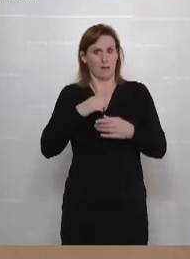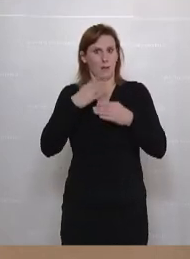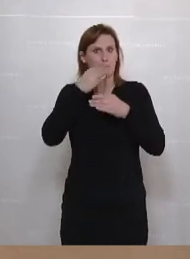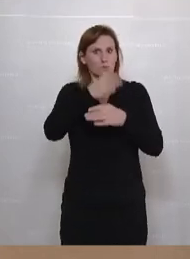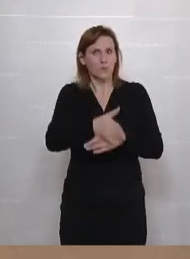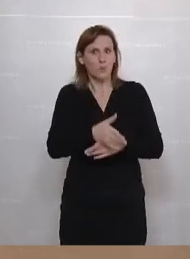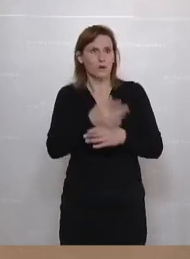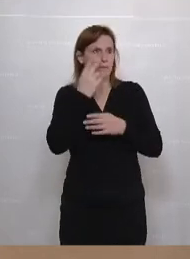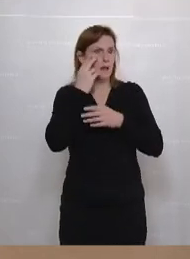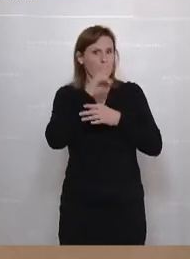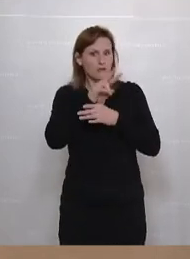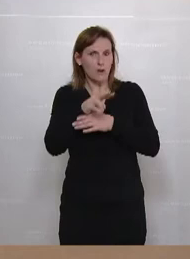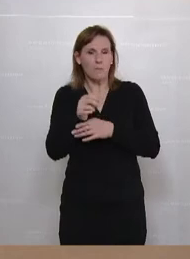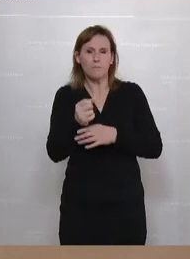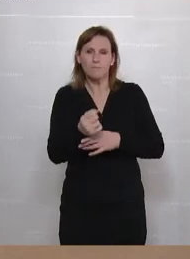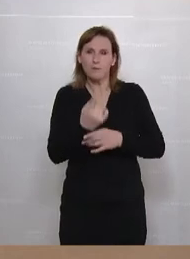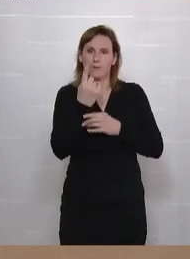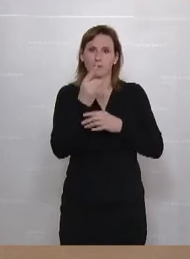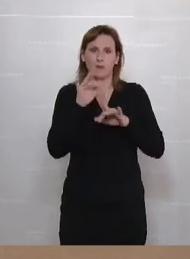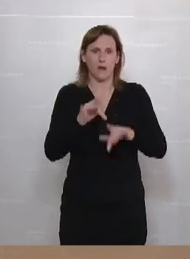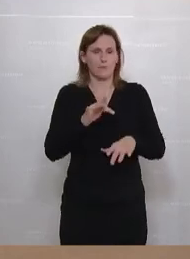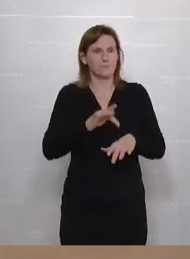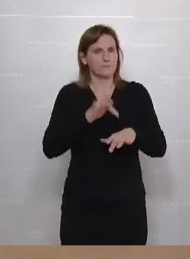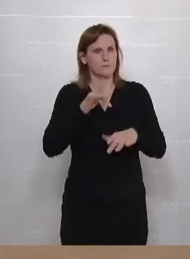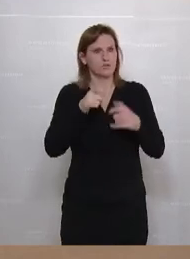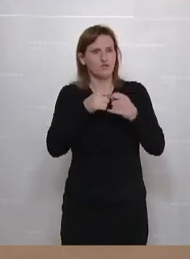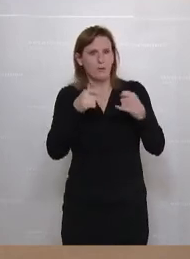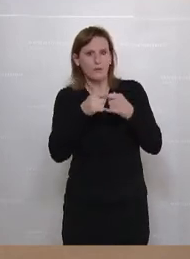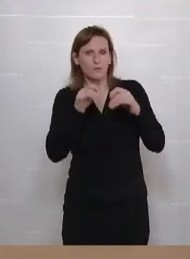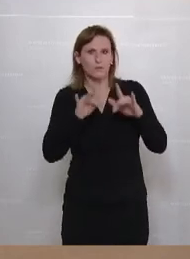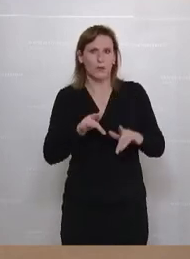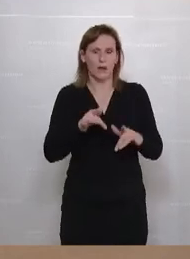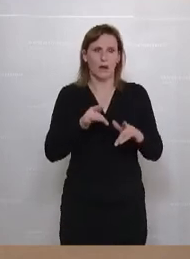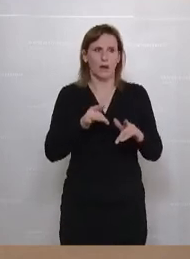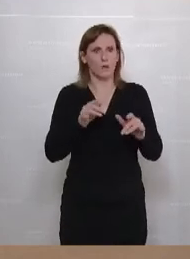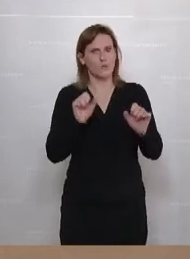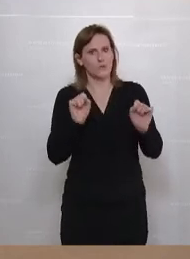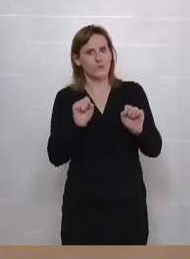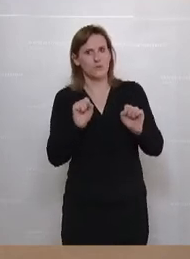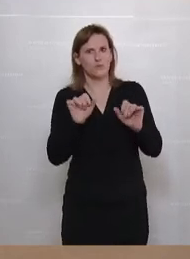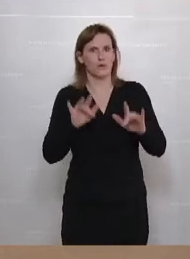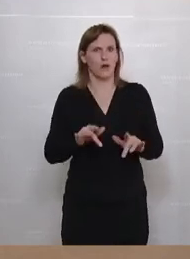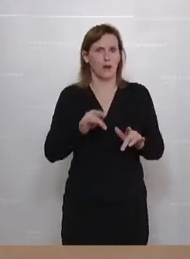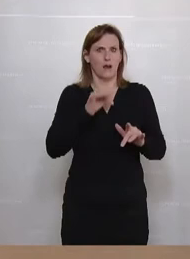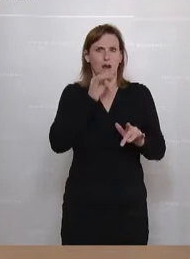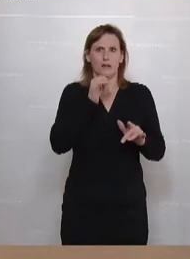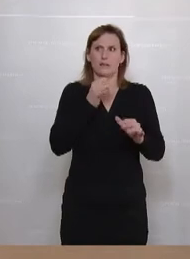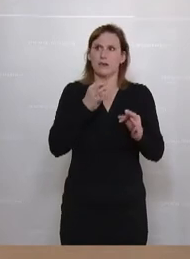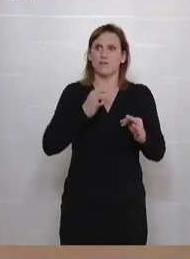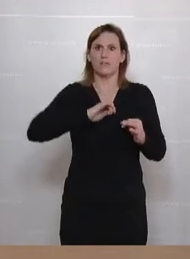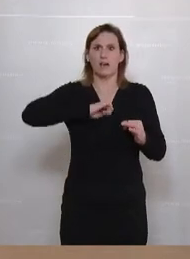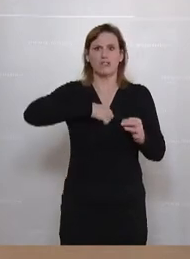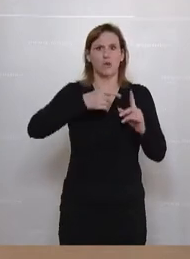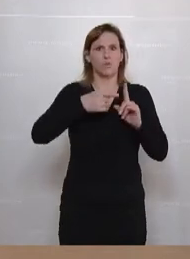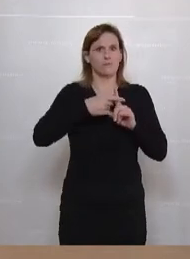Bild gemacht. Die Lage ist besonders brenzlig, angespannt und volatil. Es gibt überhaupt keinen Grund eigentlich zu Optimismus. Man könnte sogar